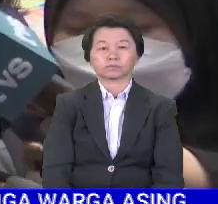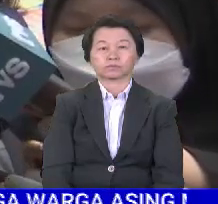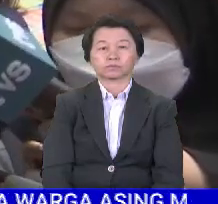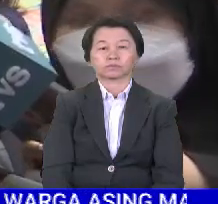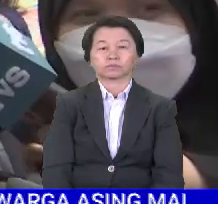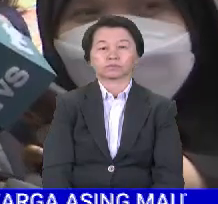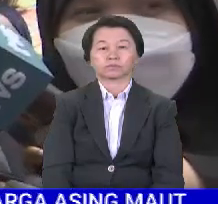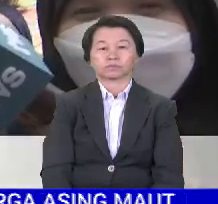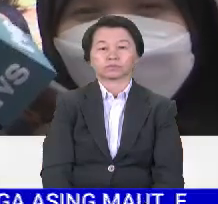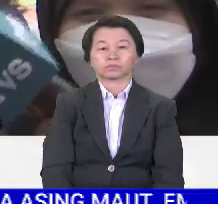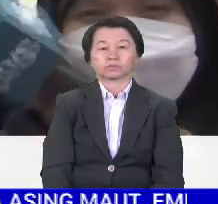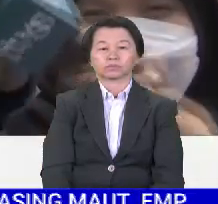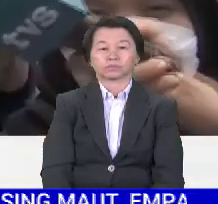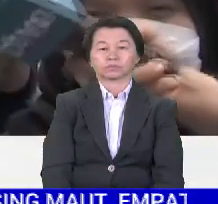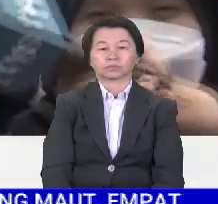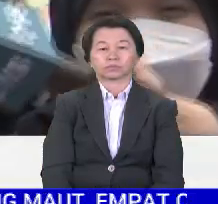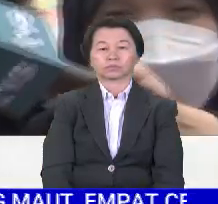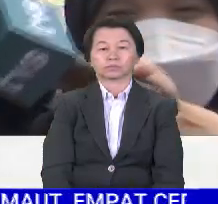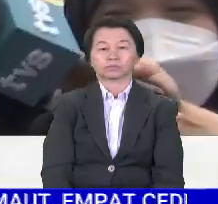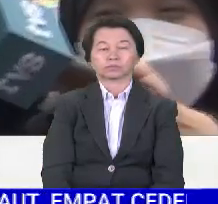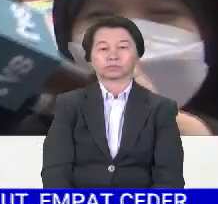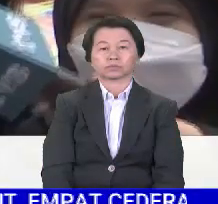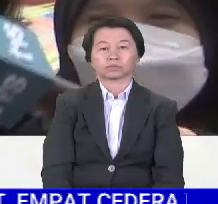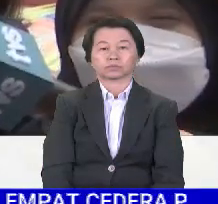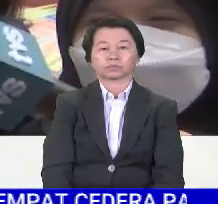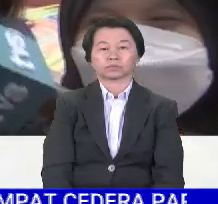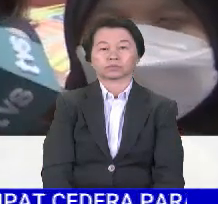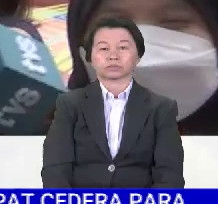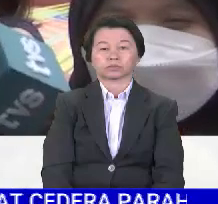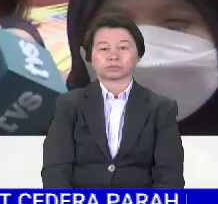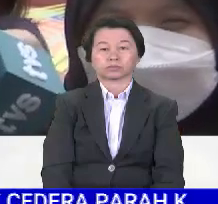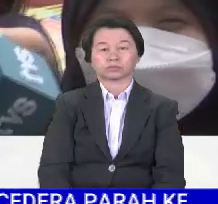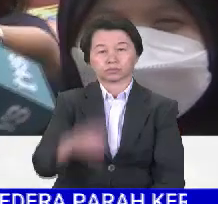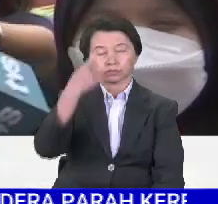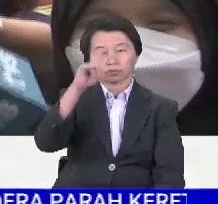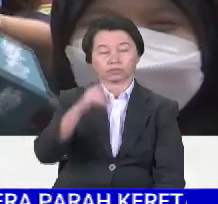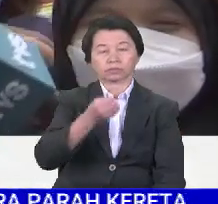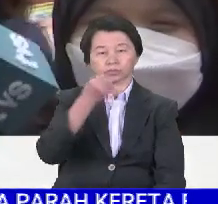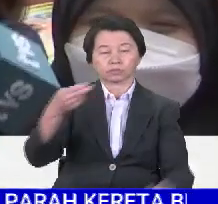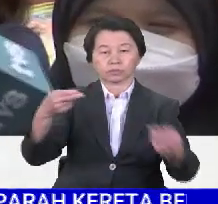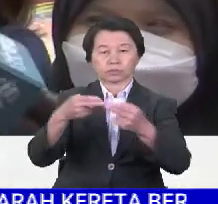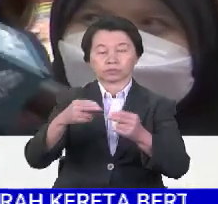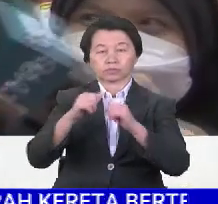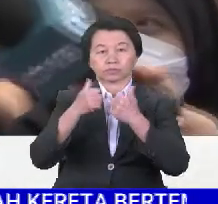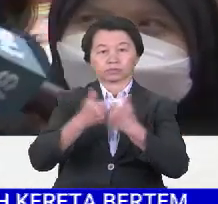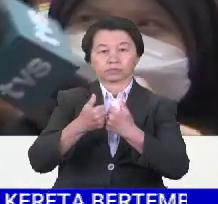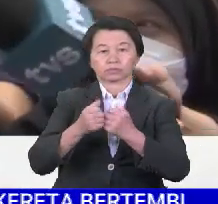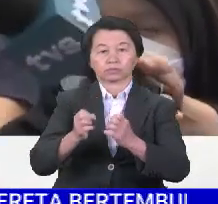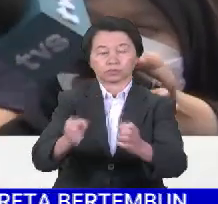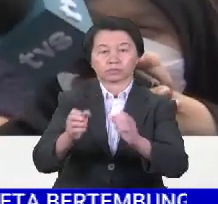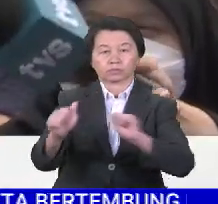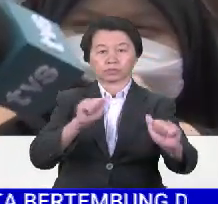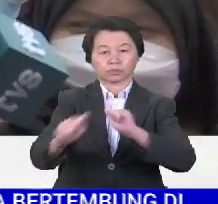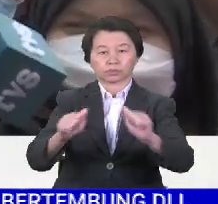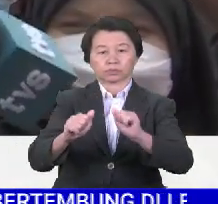Serta berharap komuniti juga disaran lebih peka keadaan semasa untuk menghubungi agensi kecemasan selain